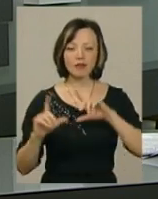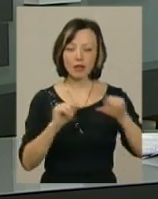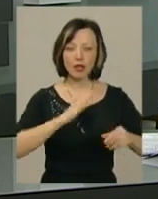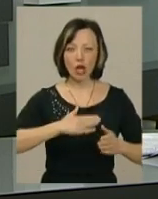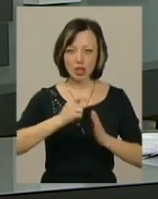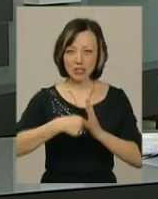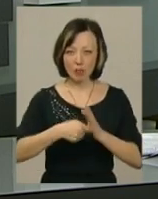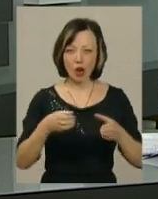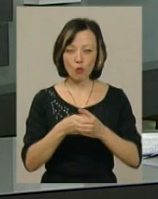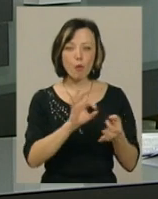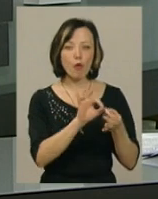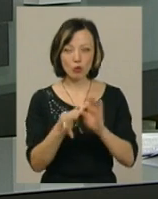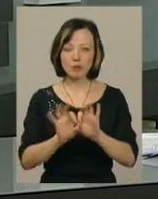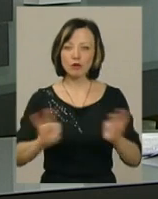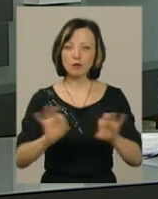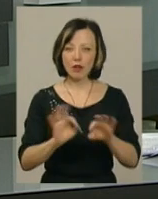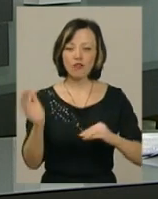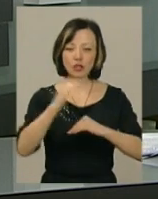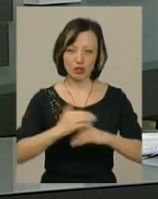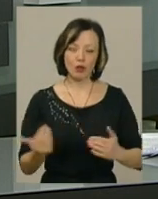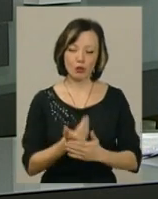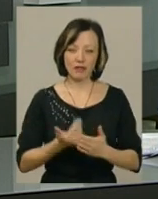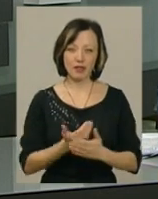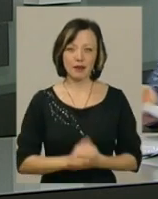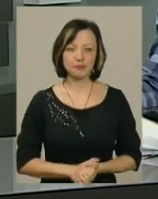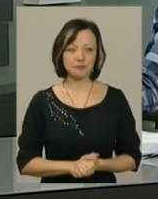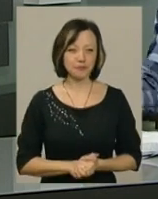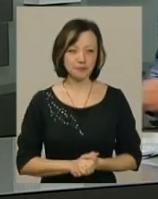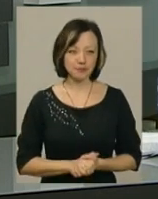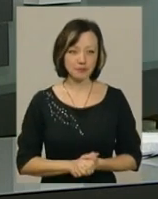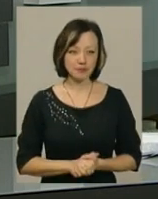наша знімальна група, подробиці ми розповімо у вечірніх випусках новин.